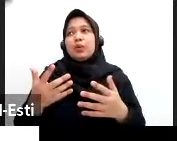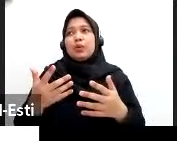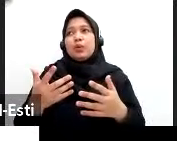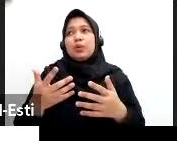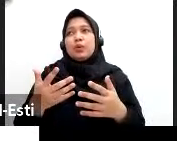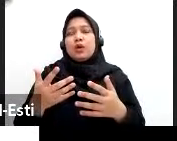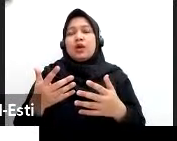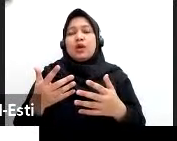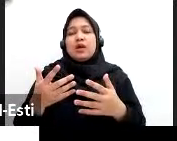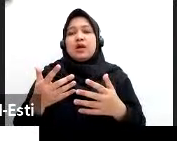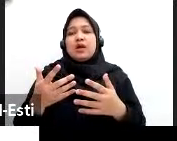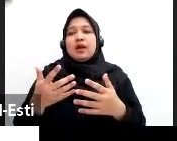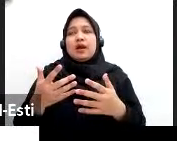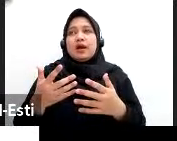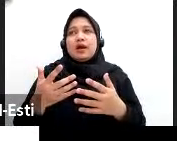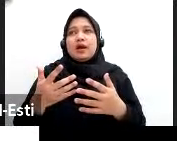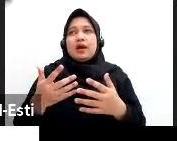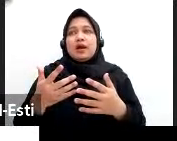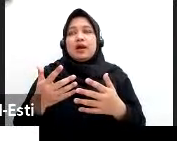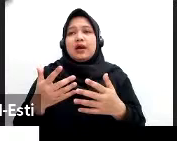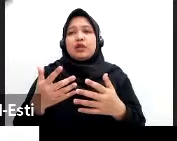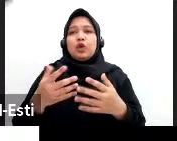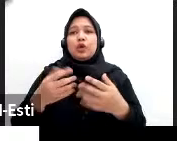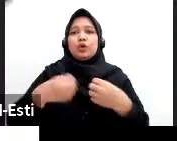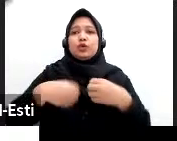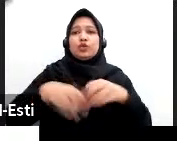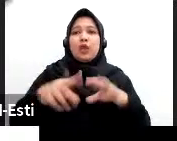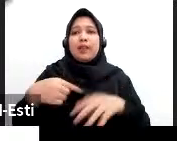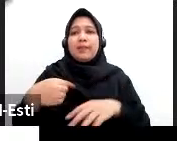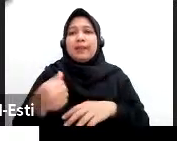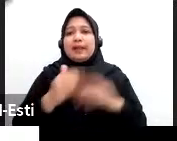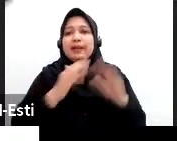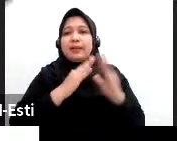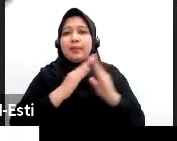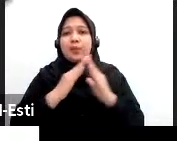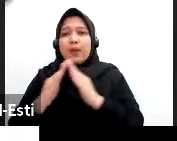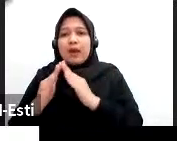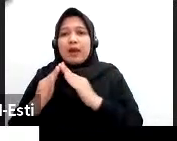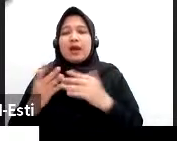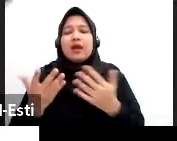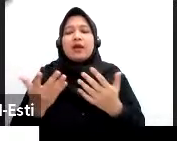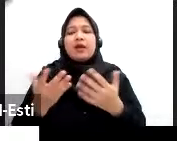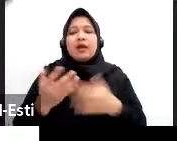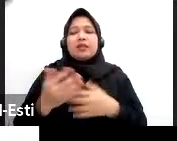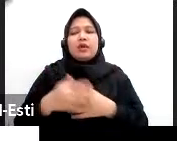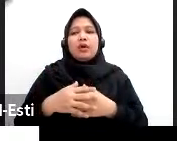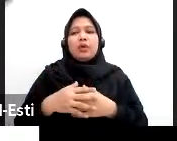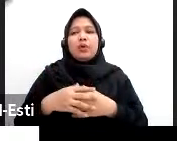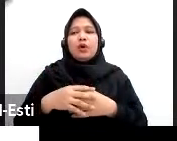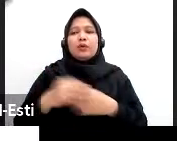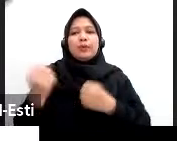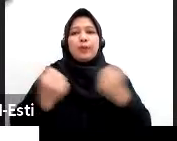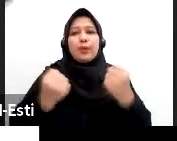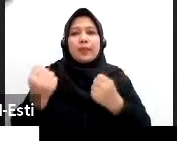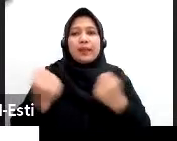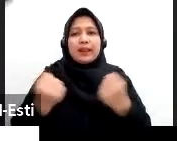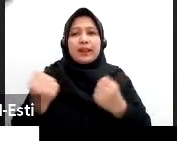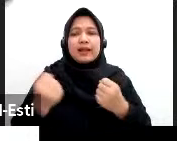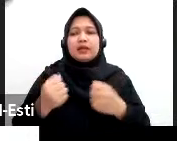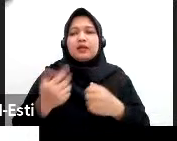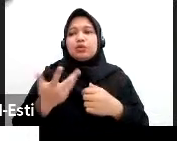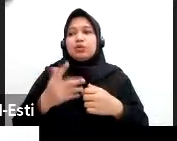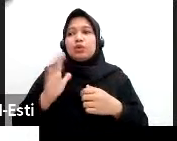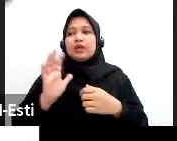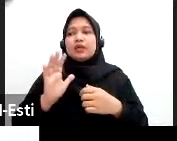jual jual beli properti ataupun apa namanya otomotif itu tidak kemudian